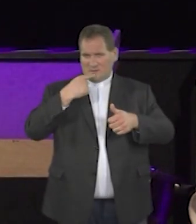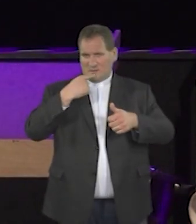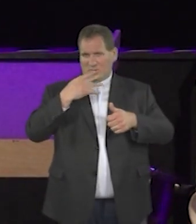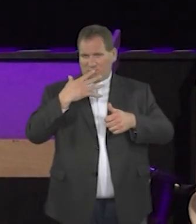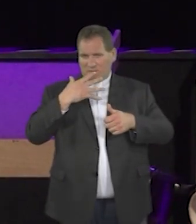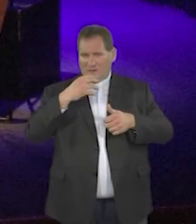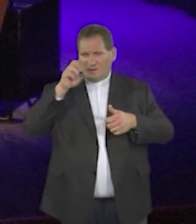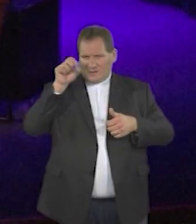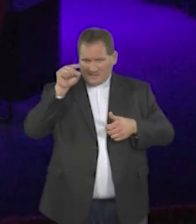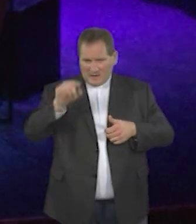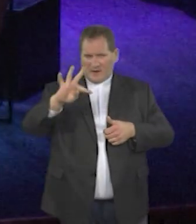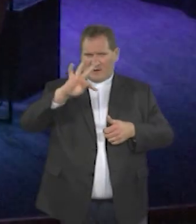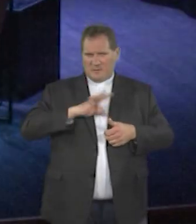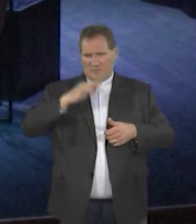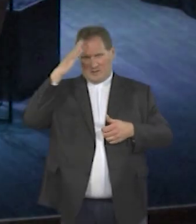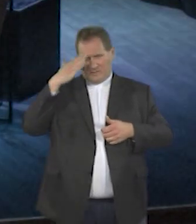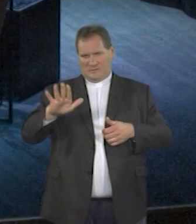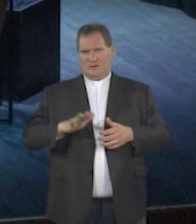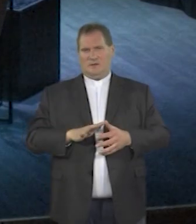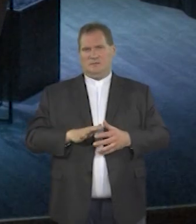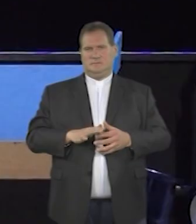taka moja wola.